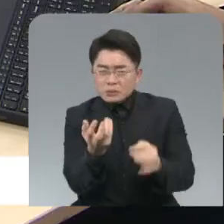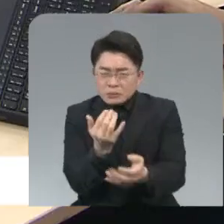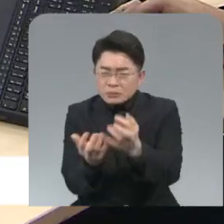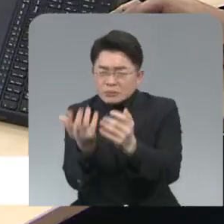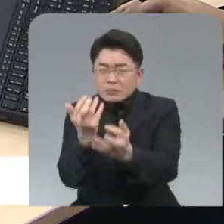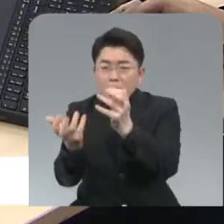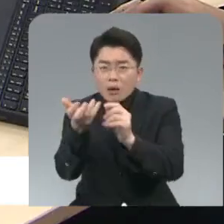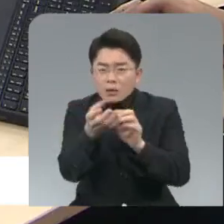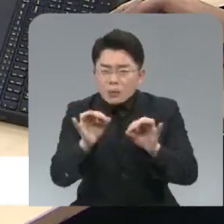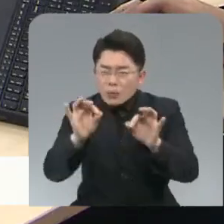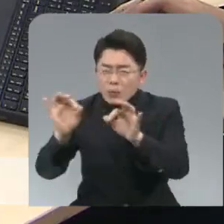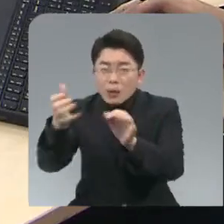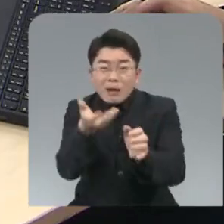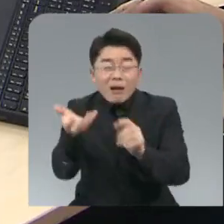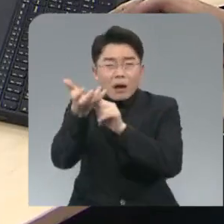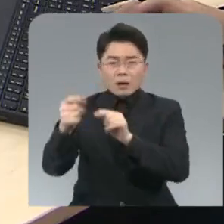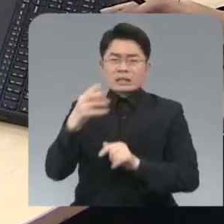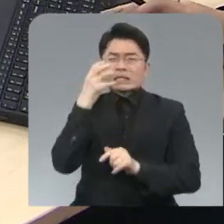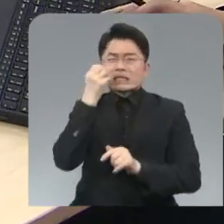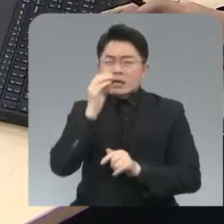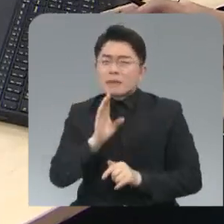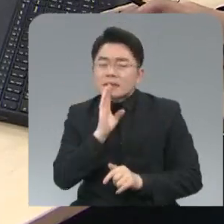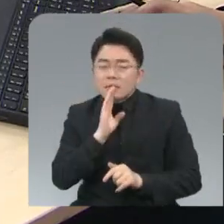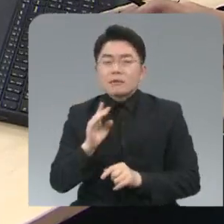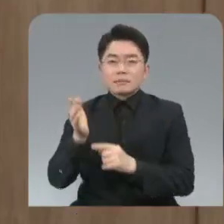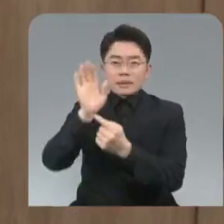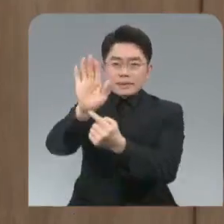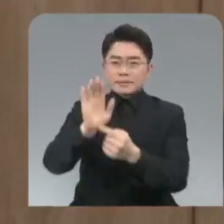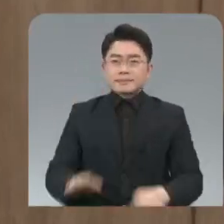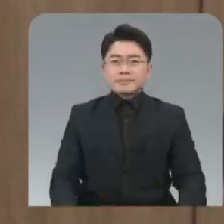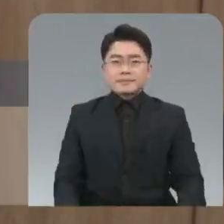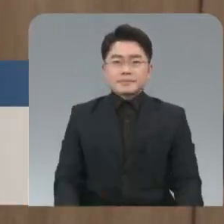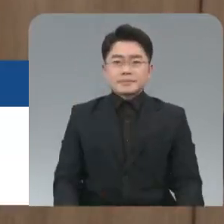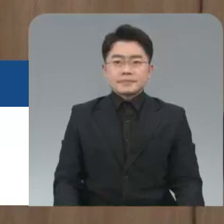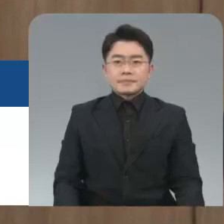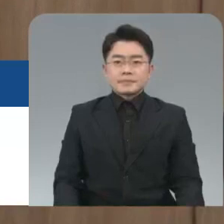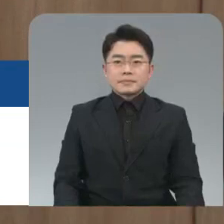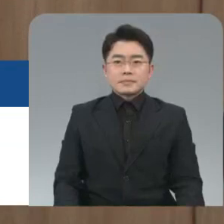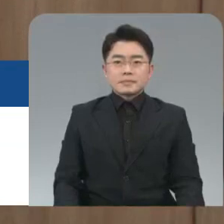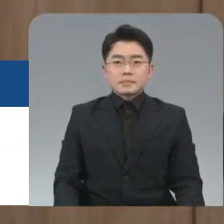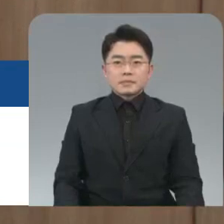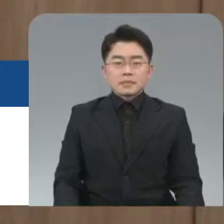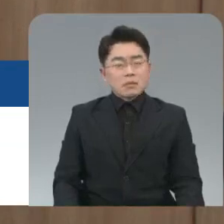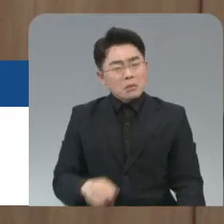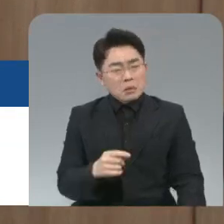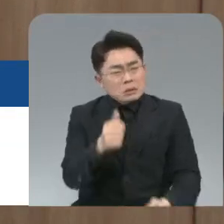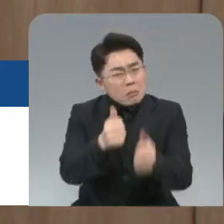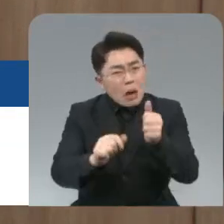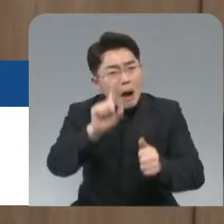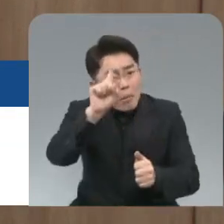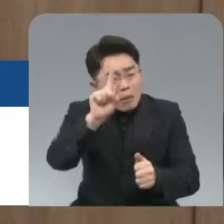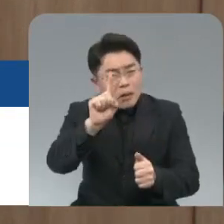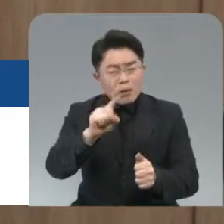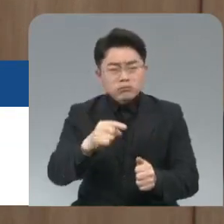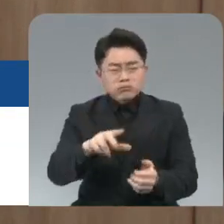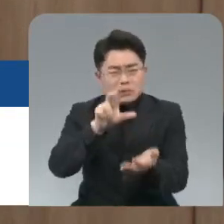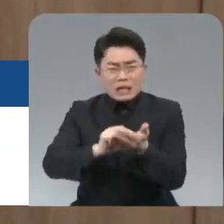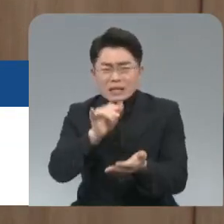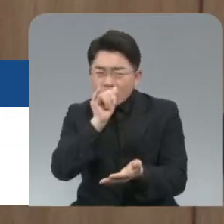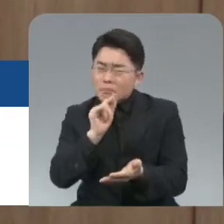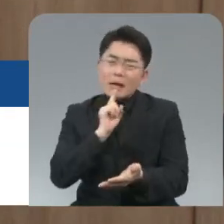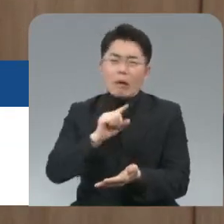데 대해선 이상 현상으로 인식하고 있다고 밝혔습니다. 한 번을 가지고 뭔가 문제가 있다, 아니면 뭐가